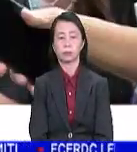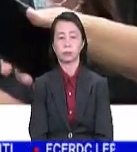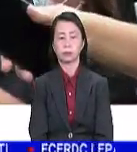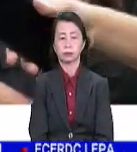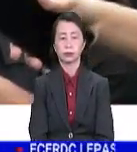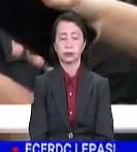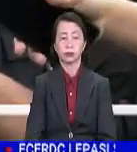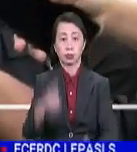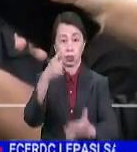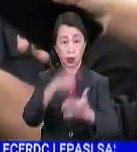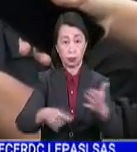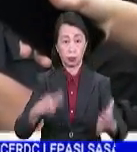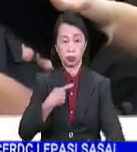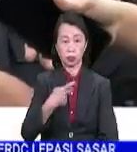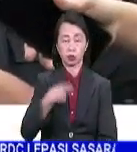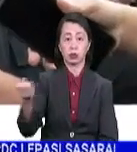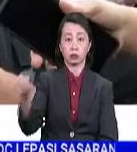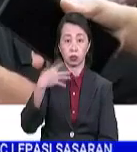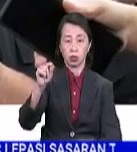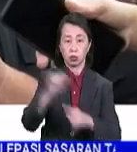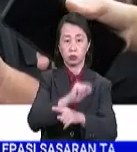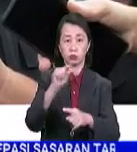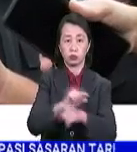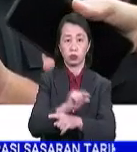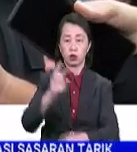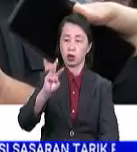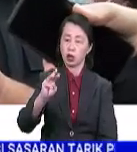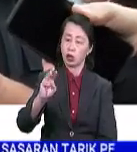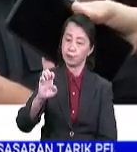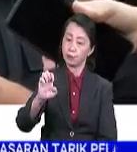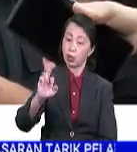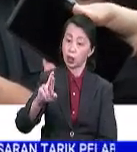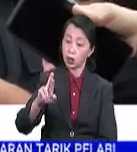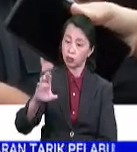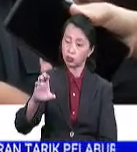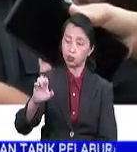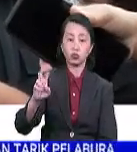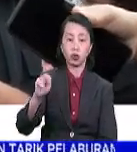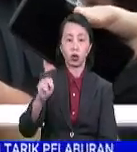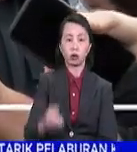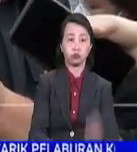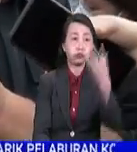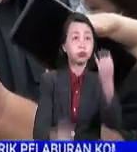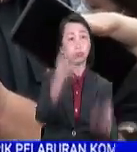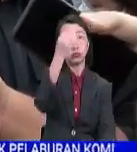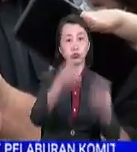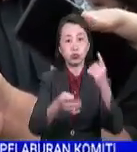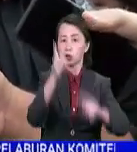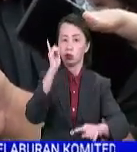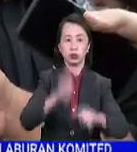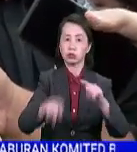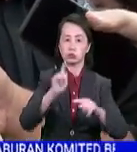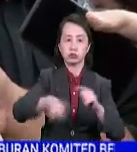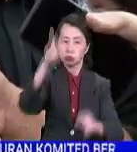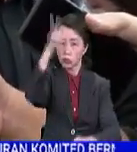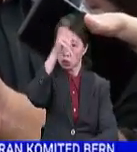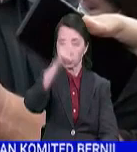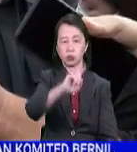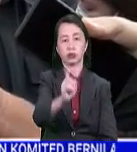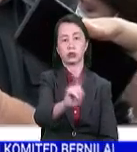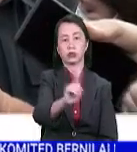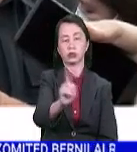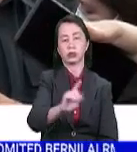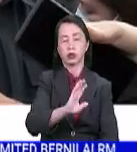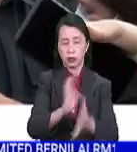Hai jangan ngaku yang kita dimaklumkan semua penggunaan mercon tak dibenarkan oleh kerajaan selesai mengambil kesempatan ini untuk mengingatkan